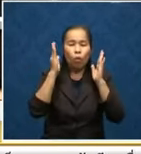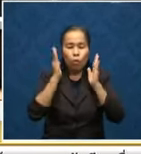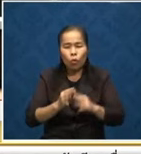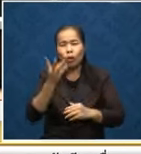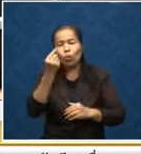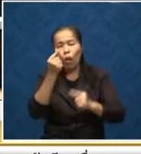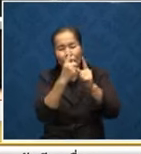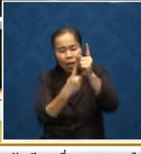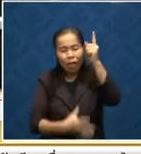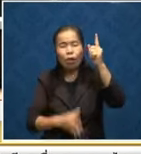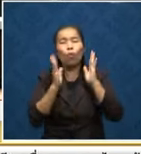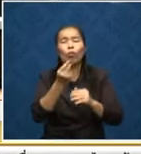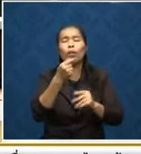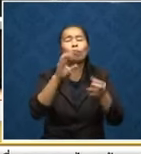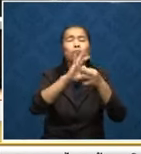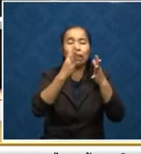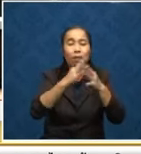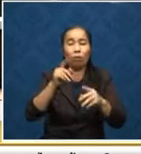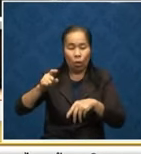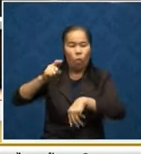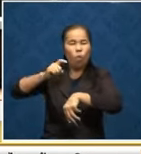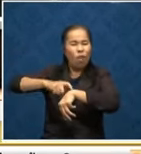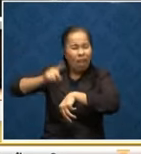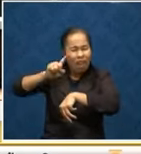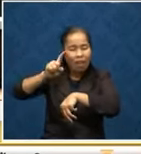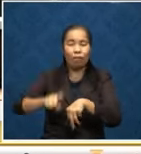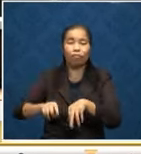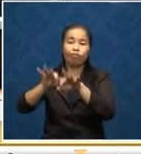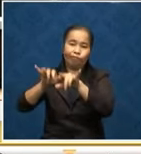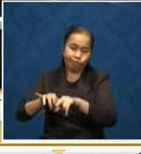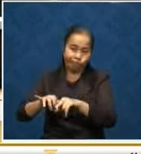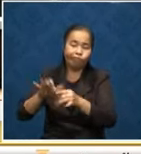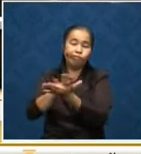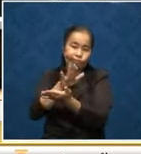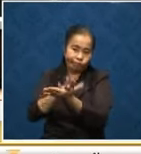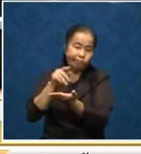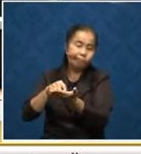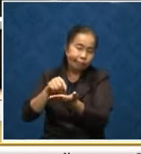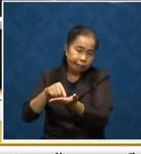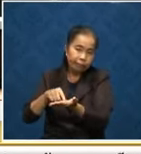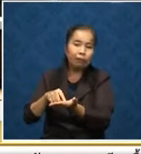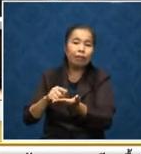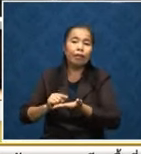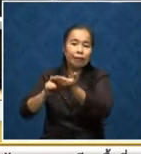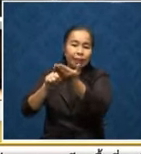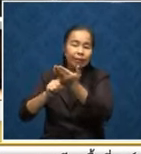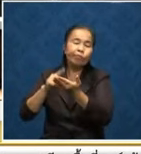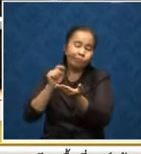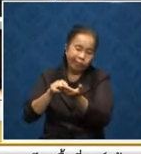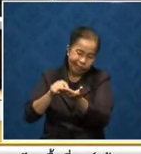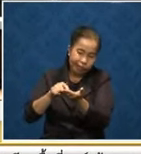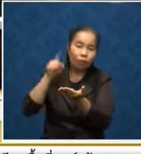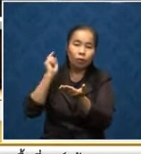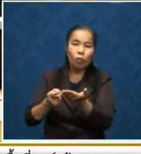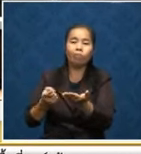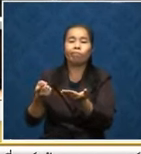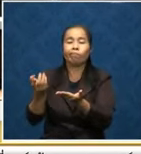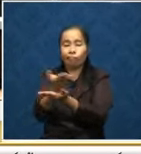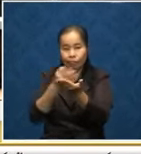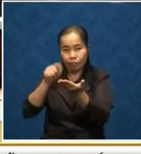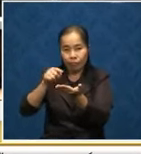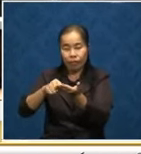ครับกี่ท่านแต่ว่าในเรื่องของแบ็กออฟฟิศที่อาจจะต้องมีการปรึกษาหารือเพิ่มเติมนะครับทั้งในส่ว